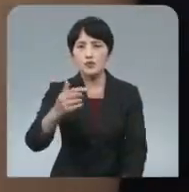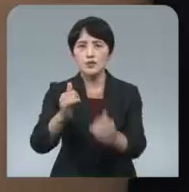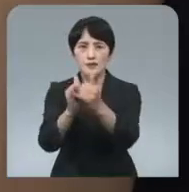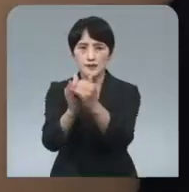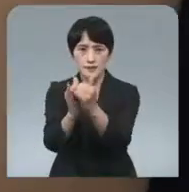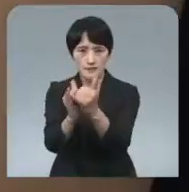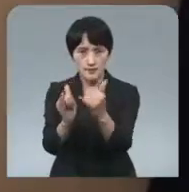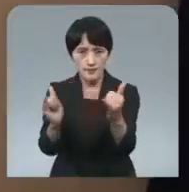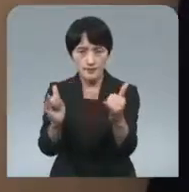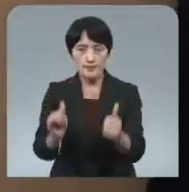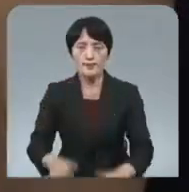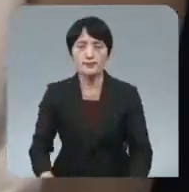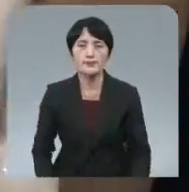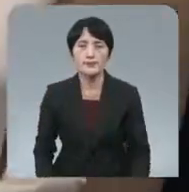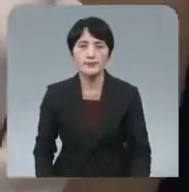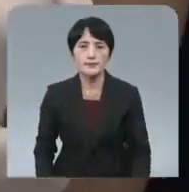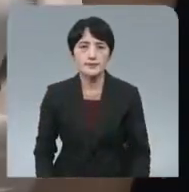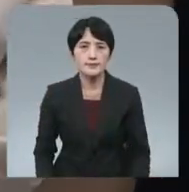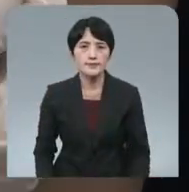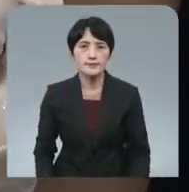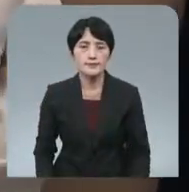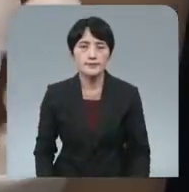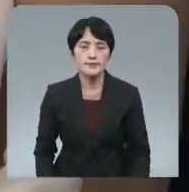trăm đồng ý cần giữ nguyên lạnh giá cách xã hội đến cuối tháng 11